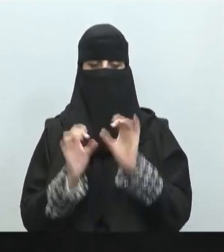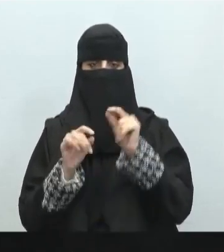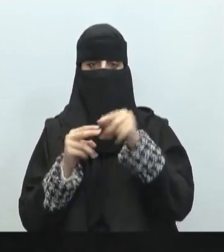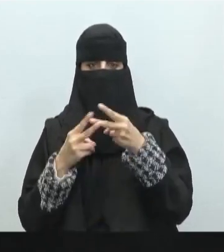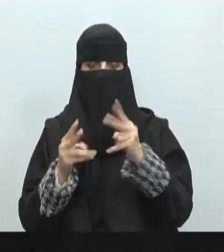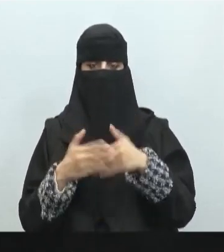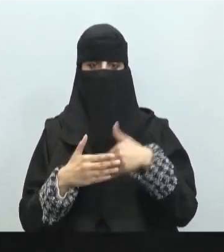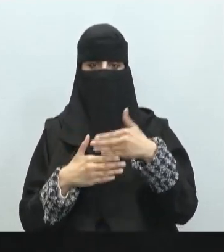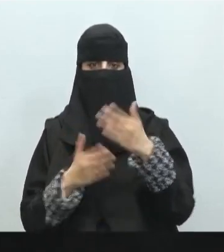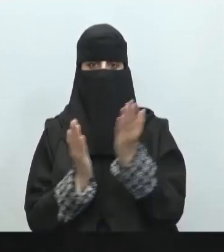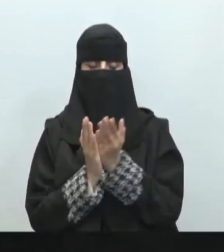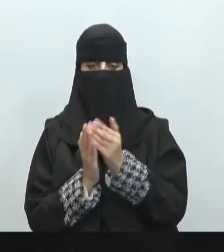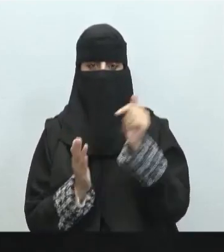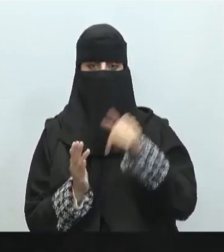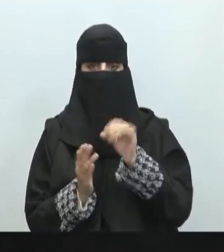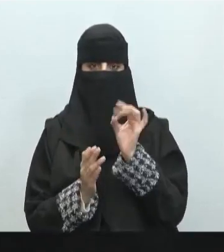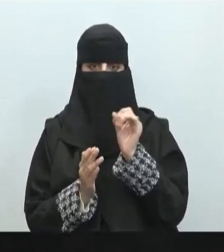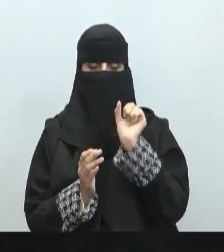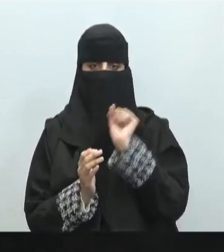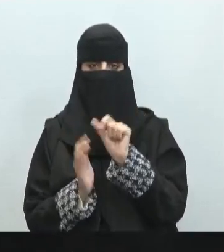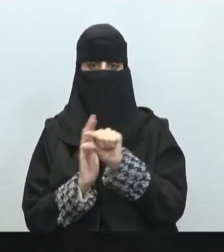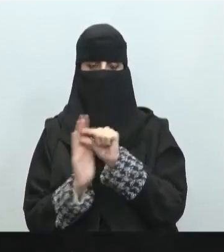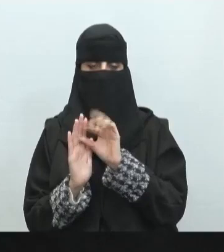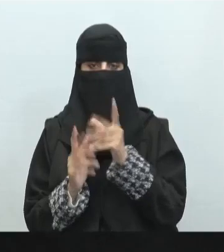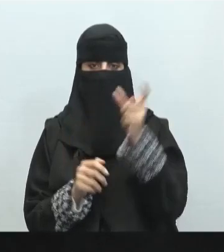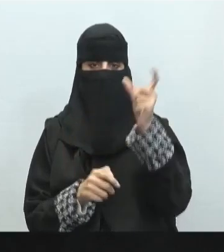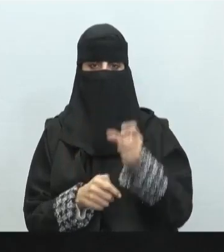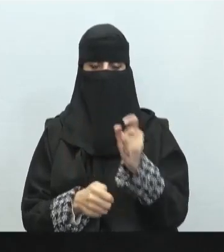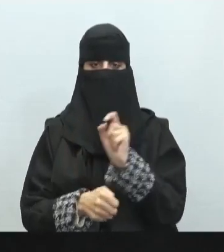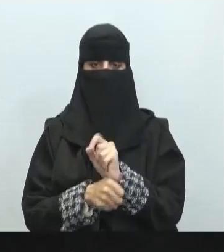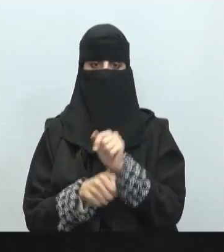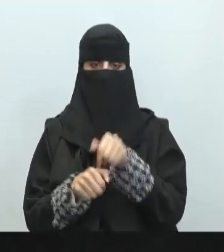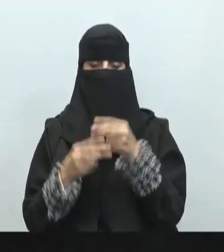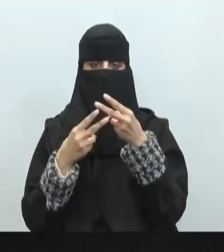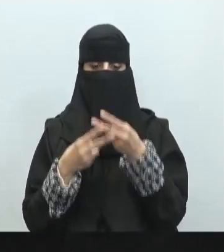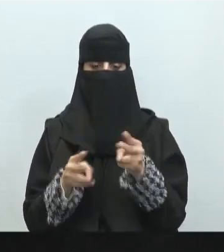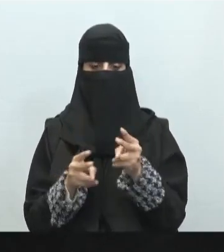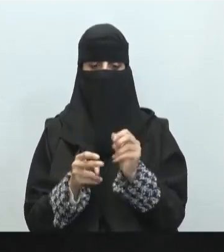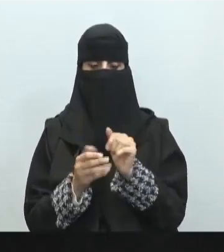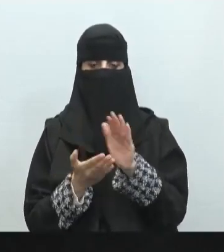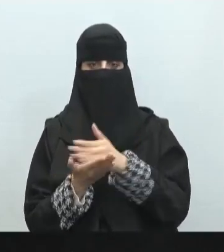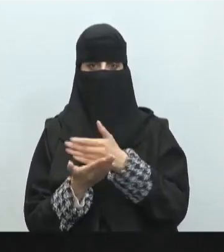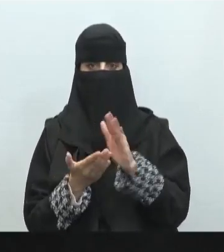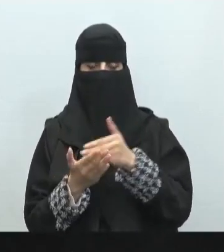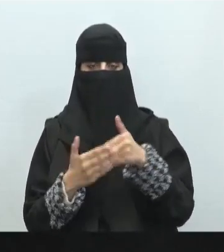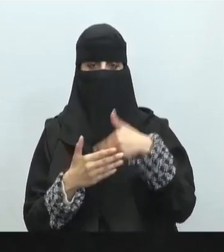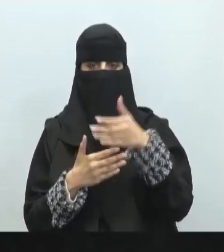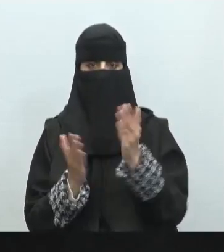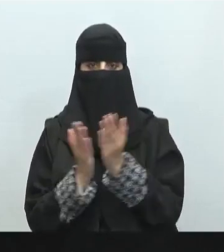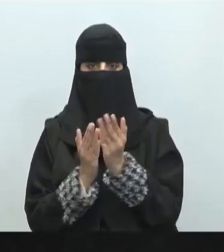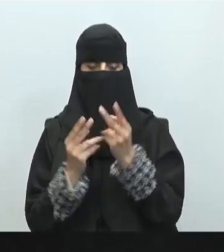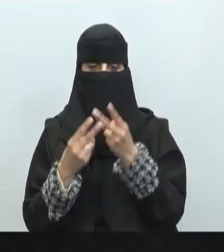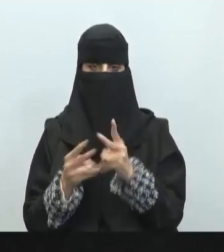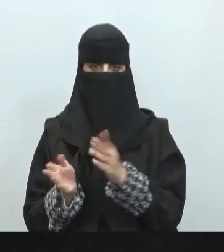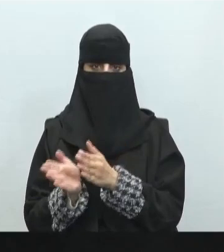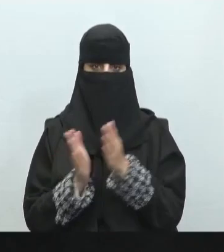سوف نستكمل اليوم درسنا عن الفاعل احسنتم ايها الابطال نبدا كالعاده بمراجعه سريعه